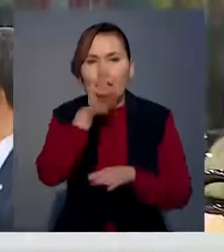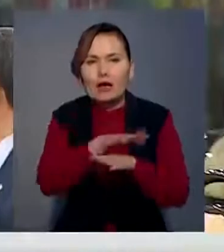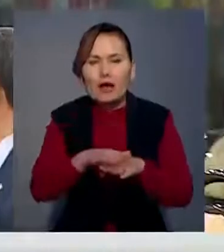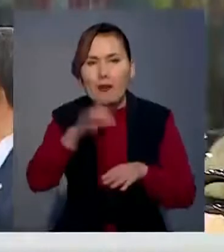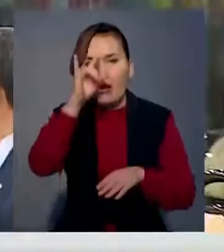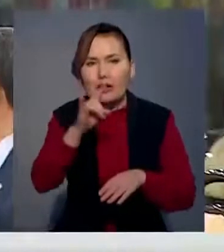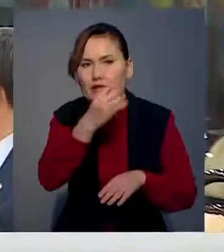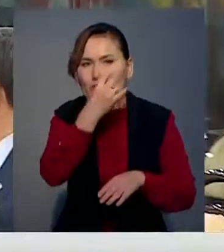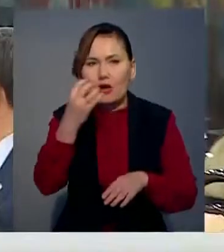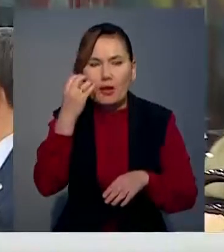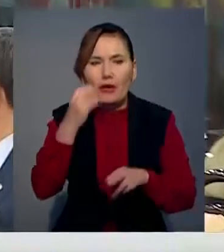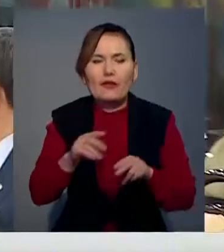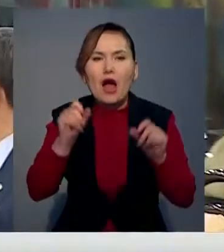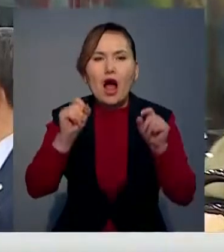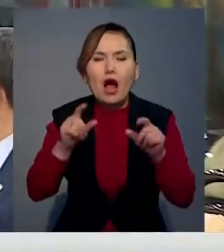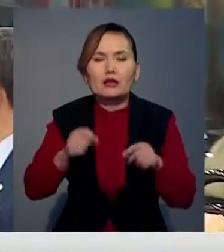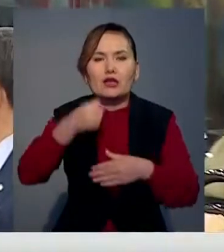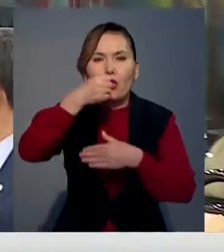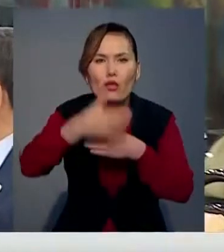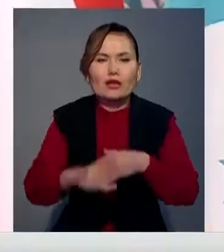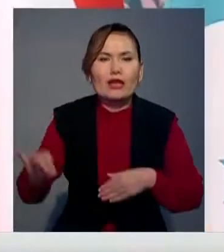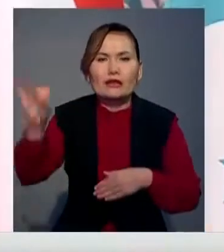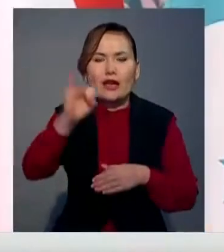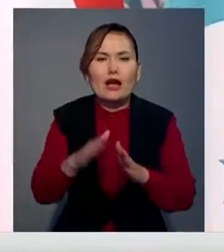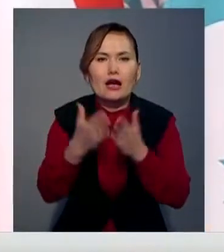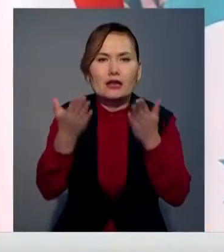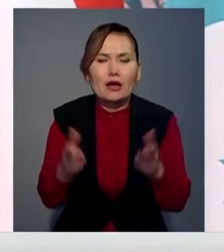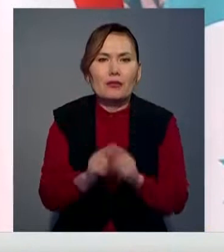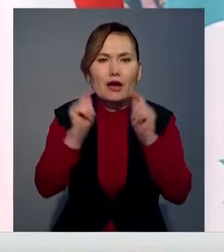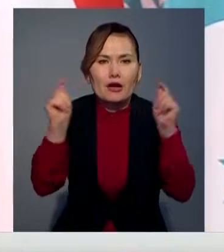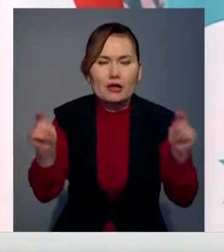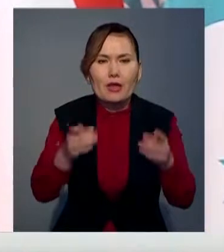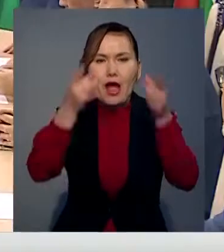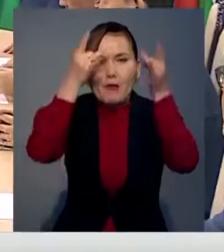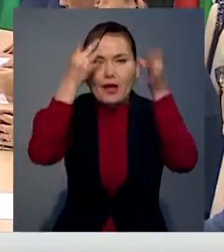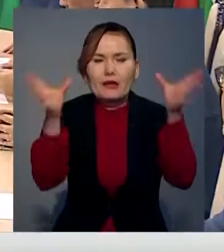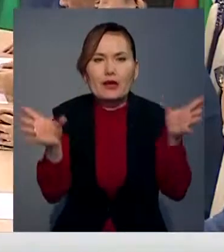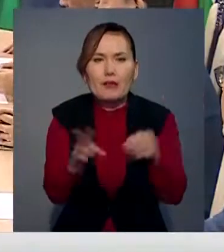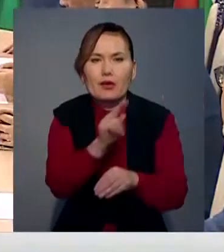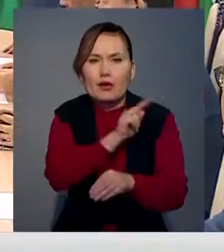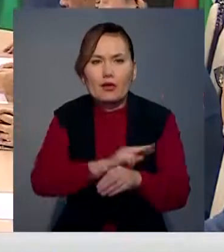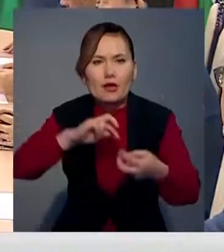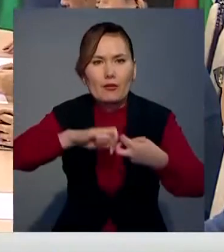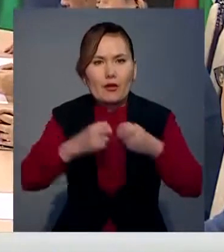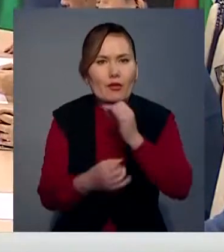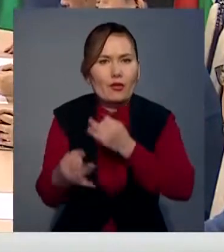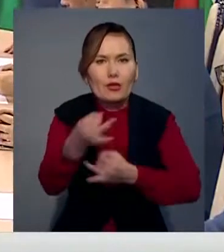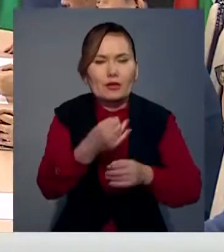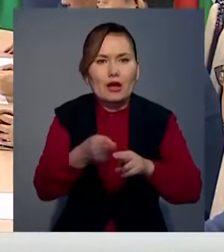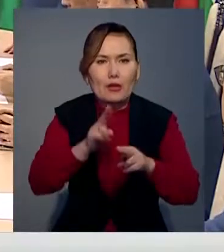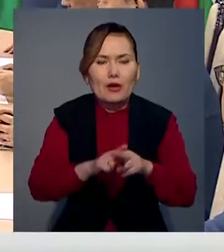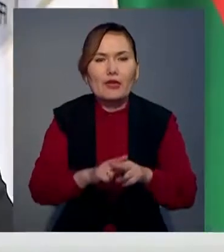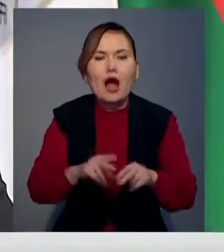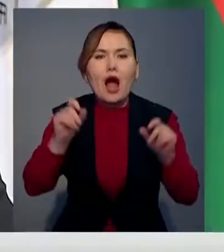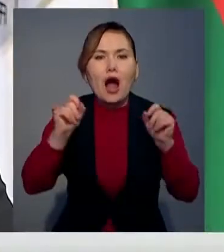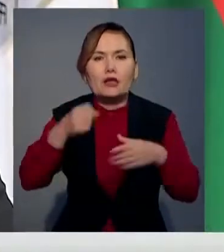үкіметінің өкілдері Алтын Орда тарихына қатысты бірнеше кітаптың таныстырылымына қатысып, мәдени саладағы әріптестік мәселелерін талқылады. Атап айтқанда,